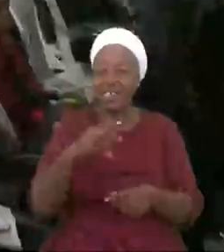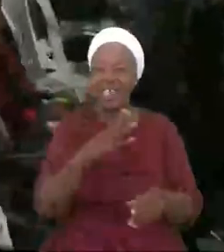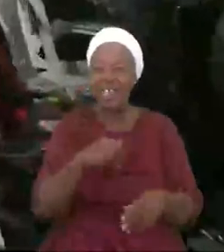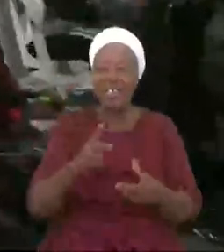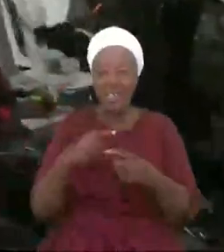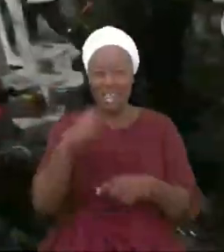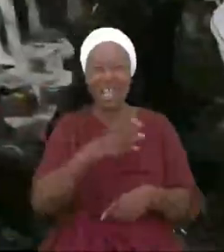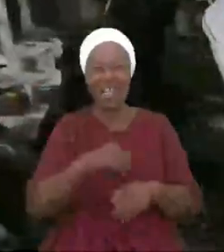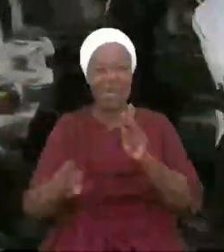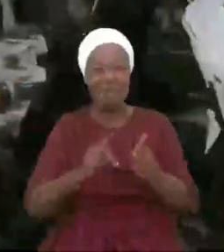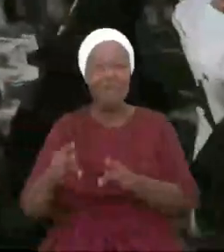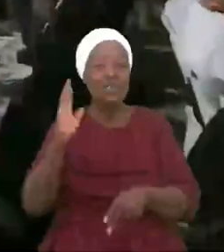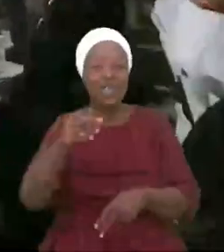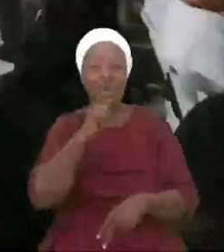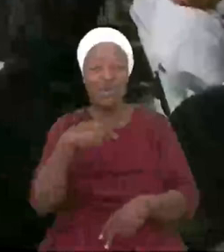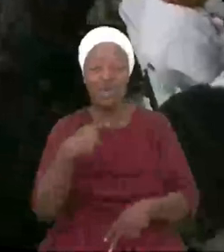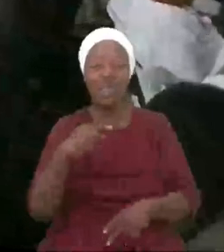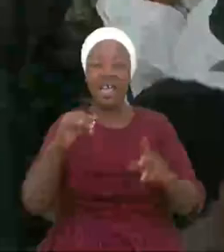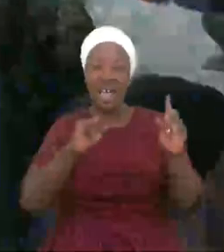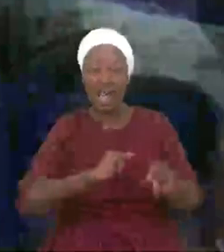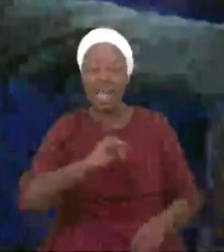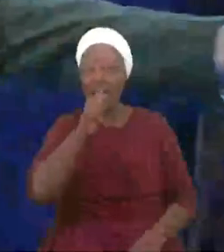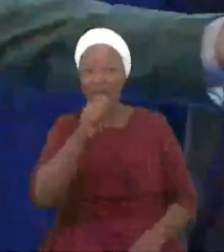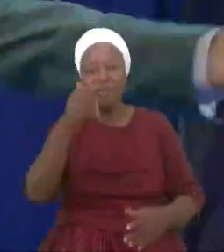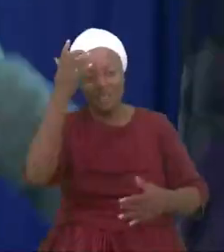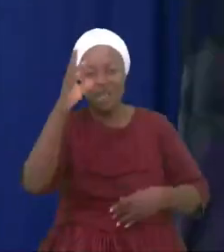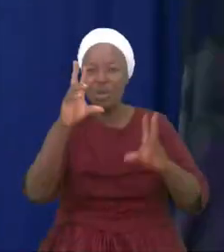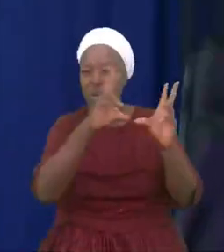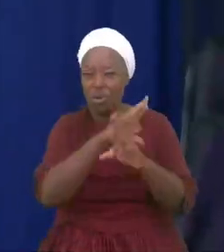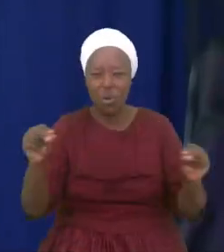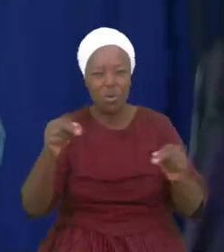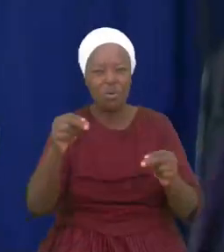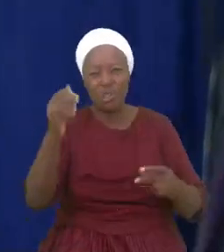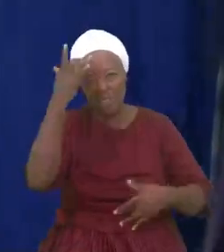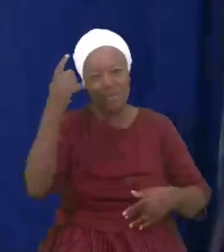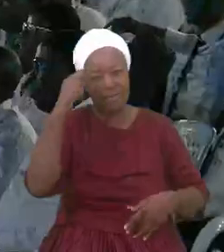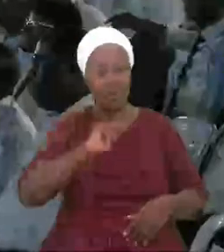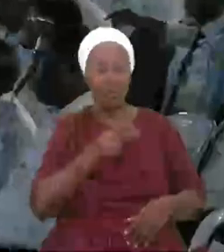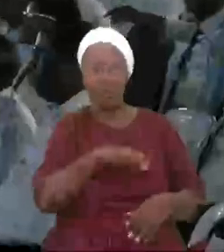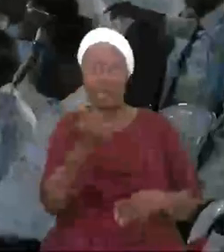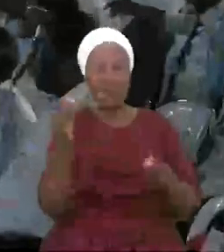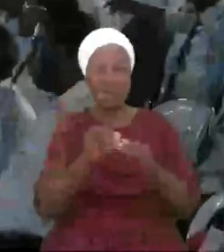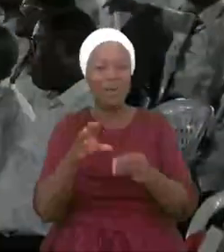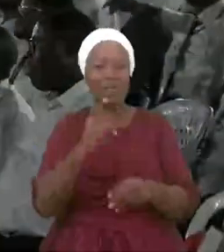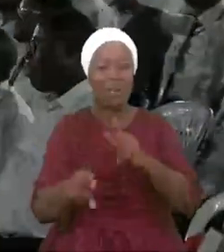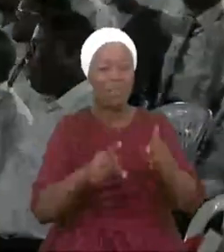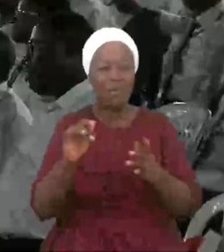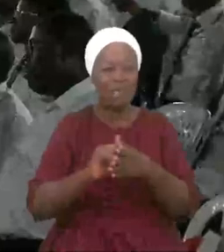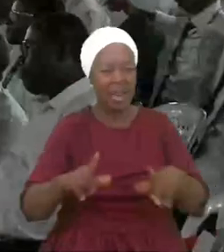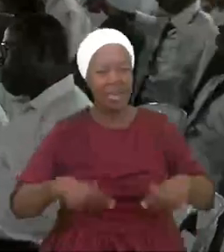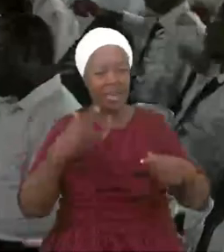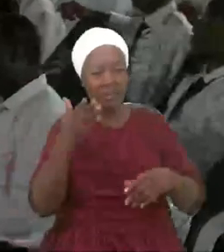enfants ne mourront pas prématurément et c'est dit aucun habitant ne dit je suis malade